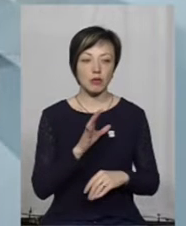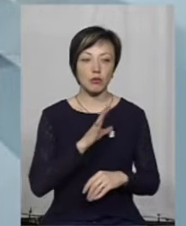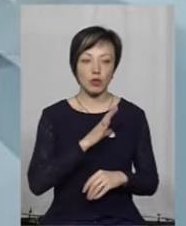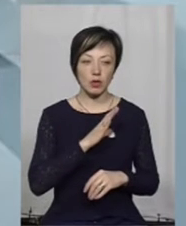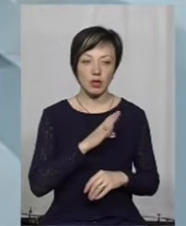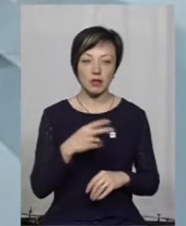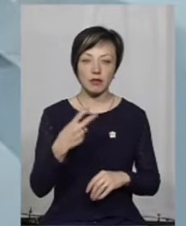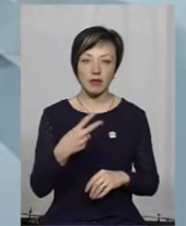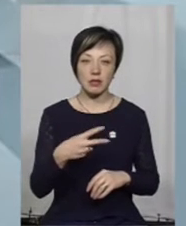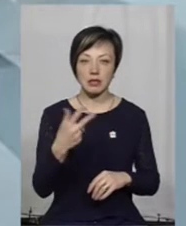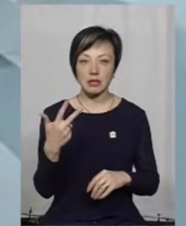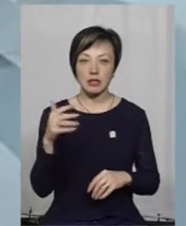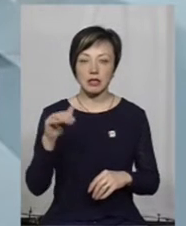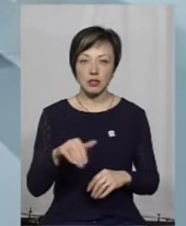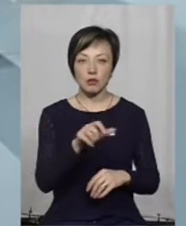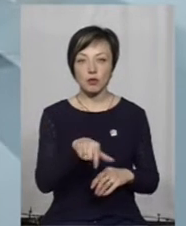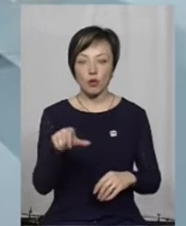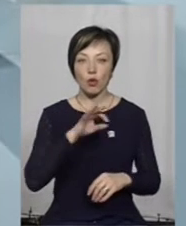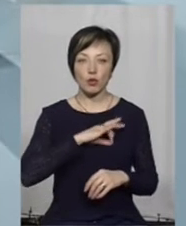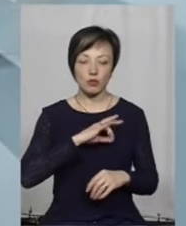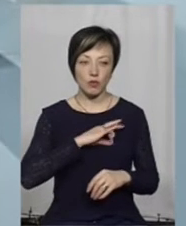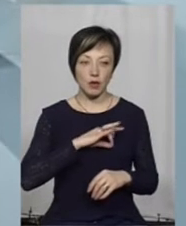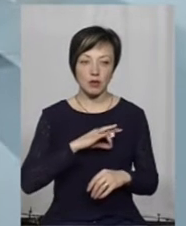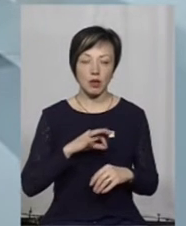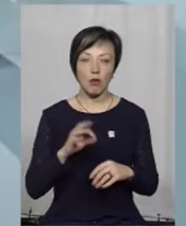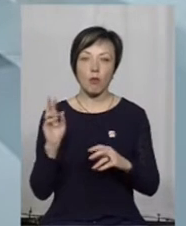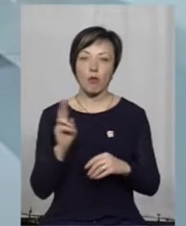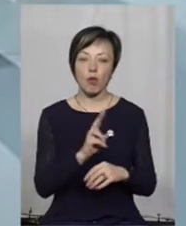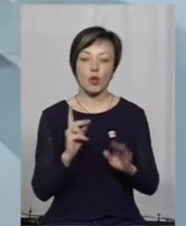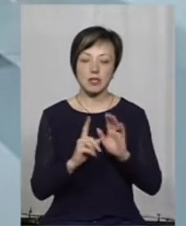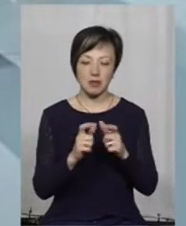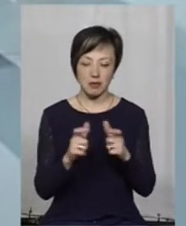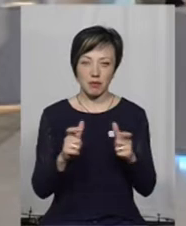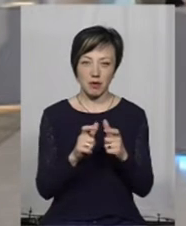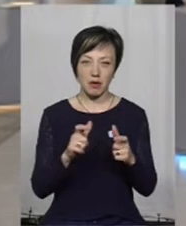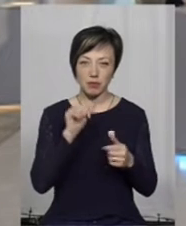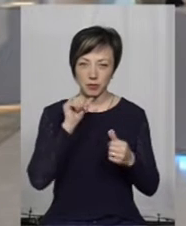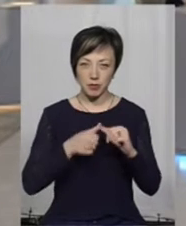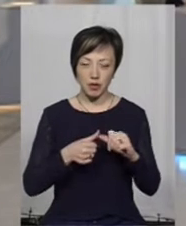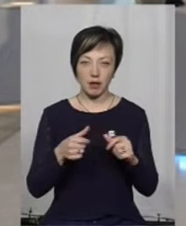були 23 тисячі – це пасажири, які користувалися проїзними квитками.